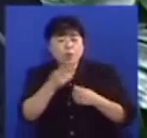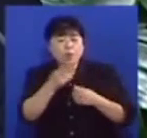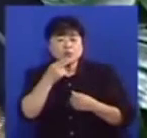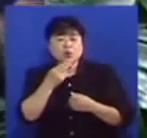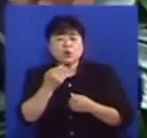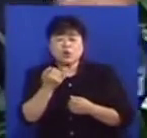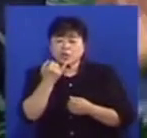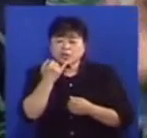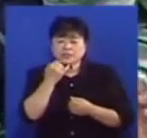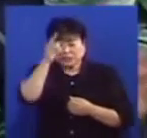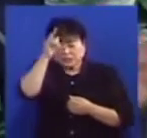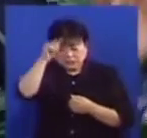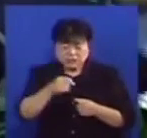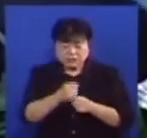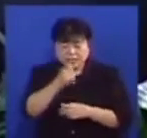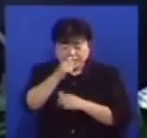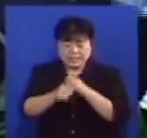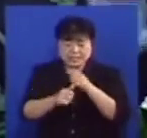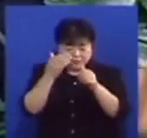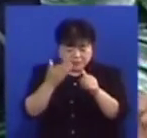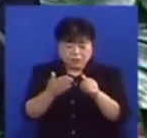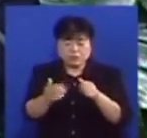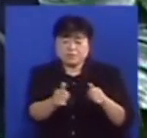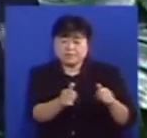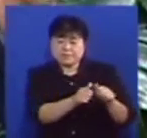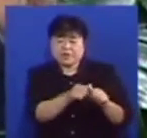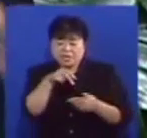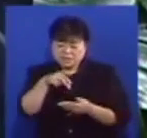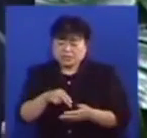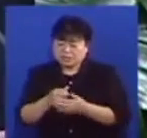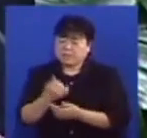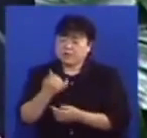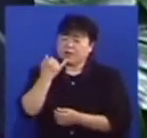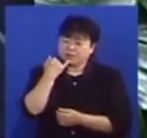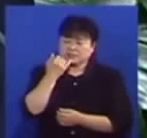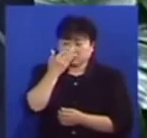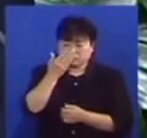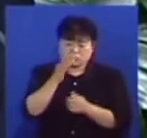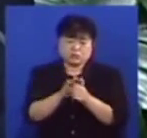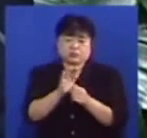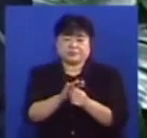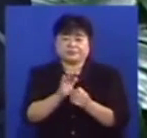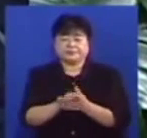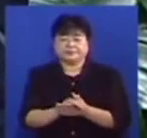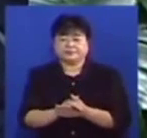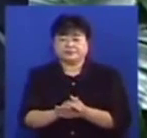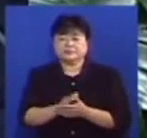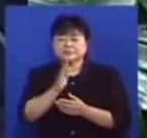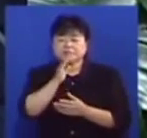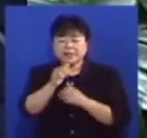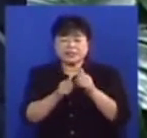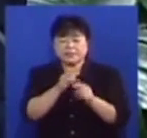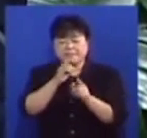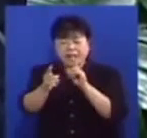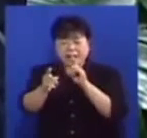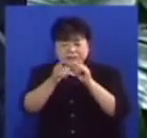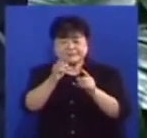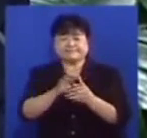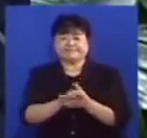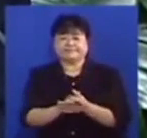없을지라도 온 천지를 지은 하나님이 우리 편에 서이고 우리의 도움이 되는 것입니다. 진짜로 하나님